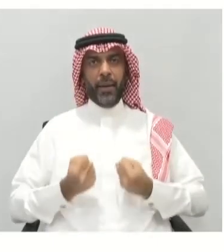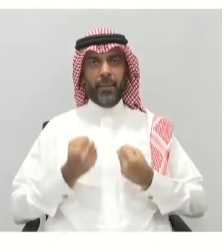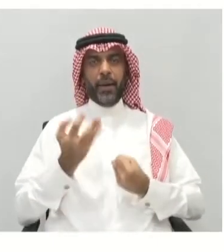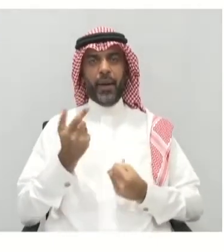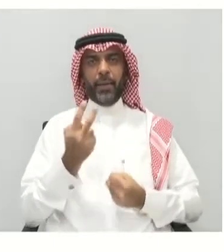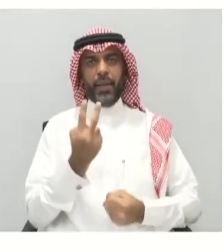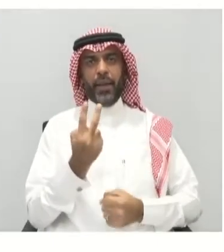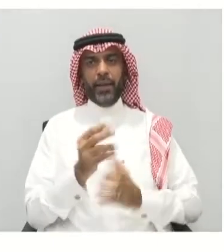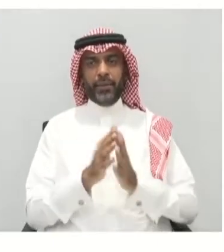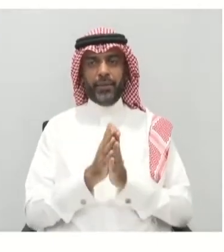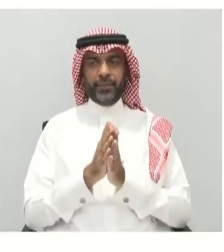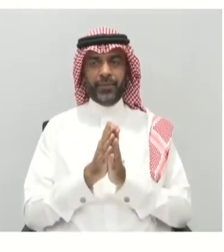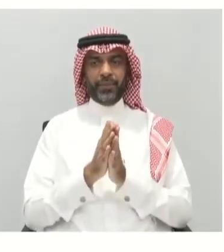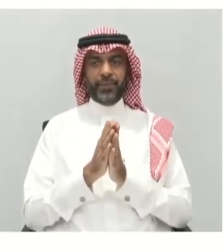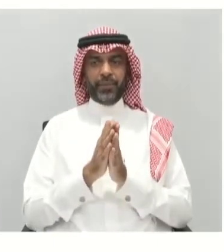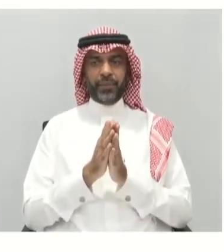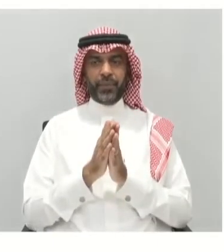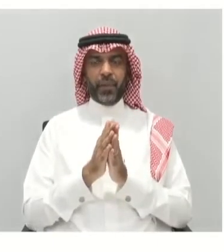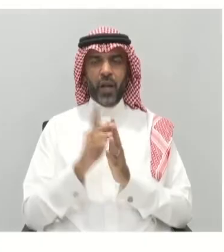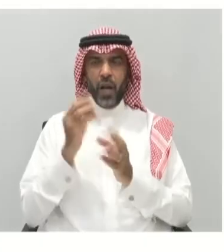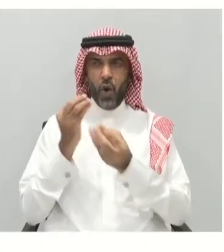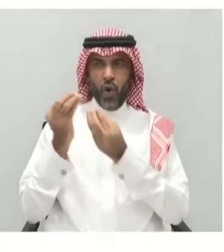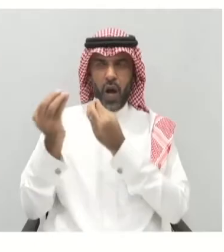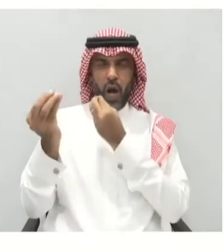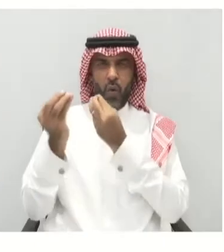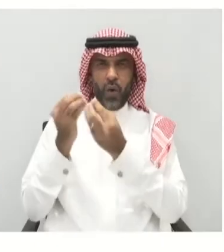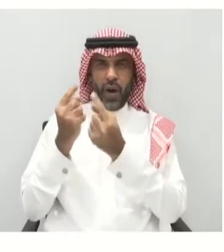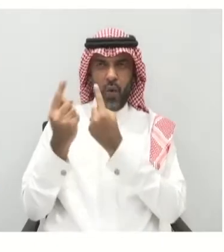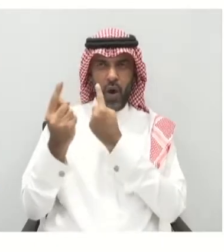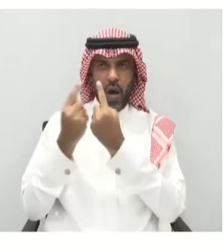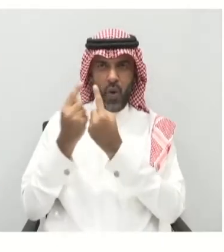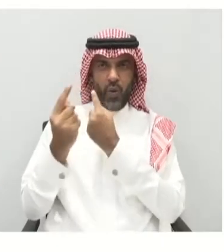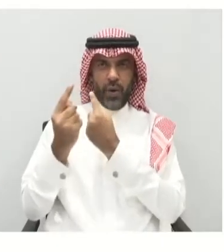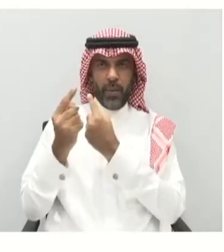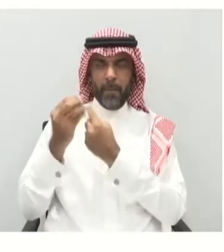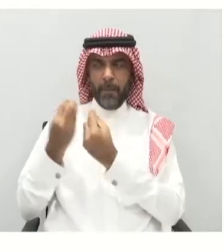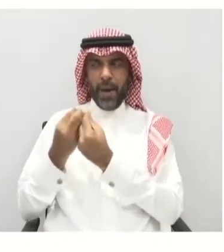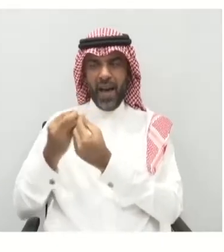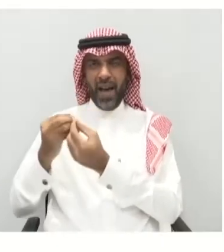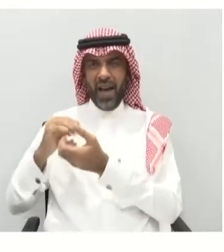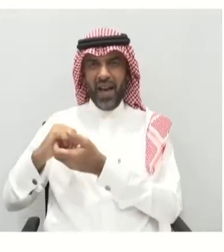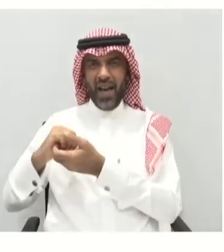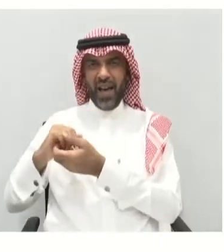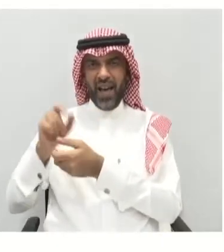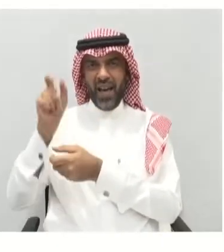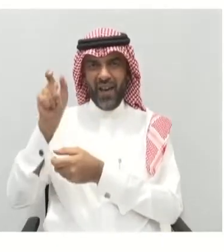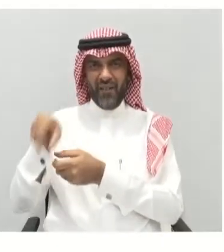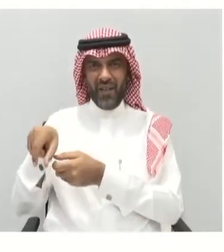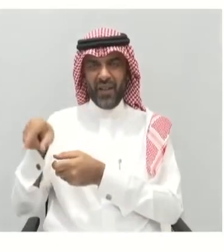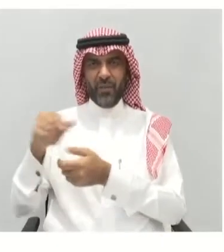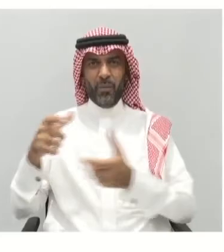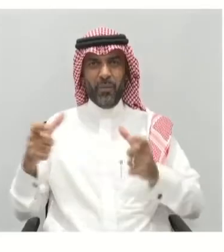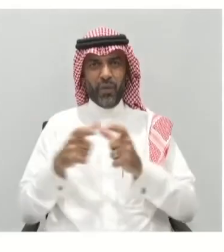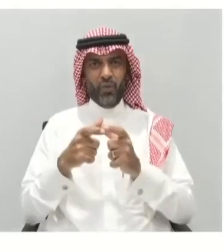ناتي الى سؤال اتدرب طيب وحاور احد افراد مجموعتي للدفاع عن موقفي والرد على